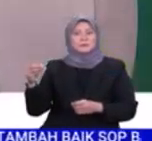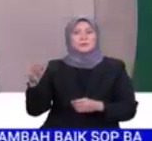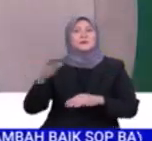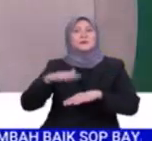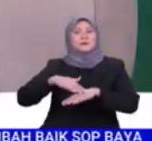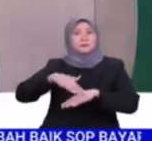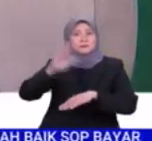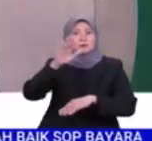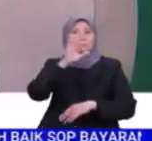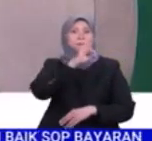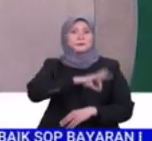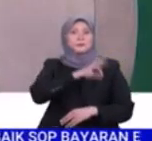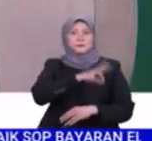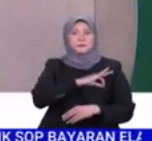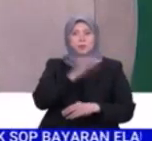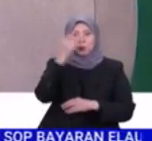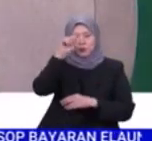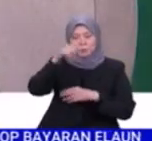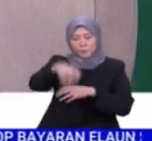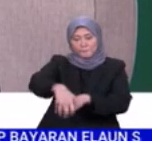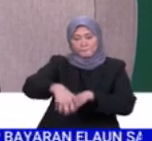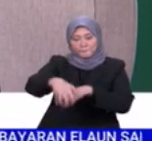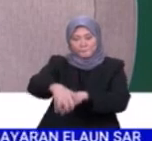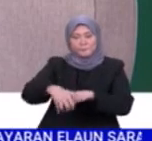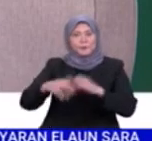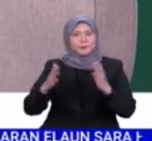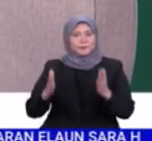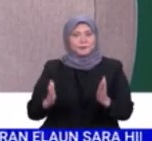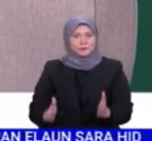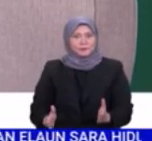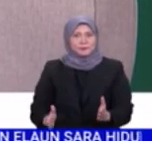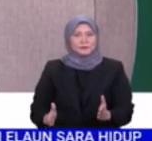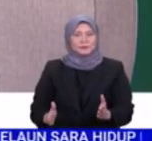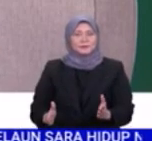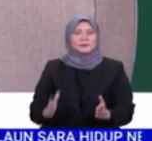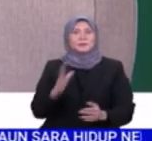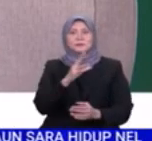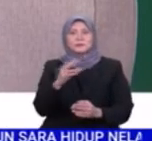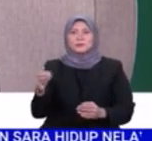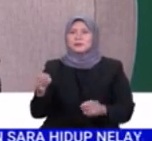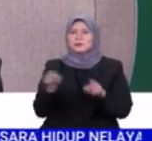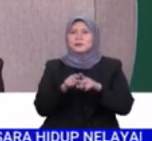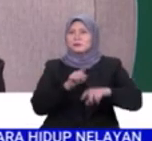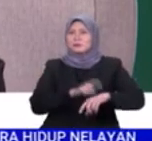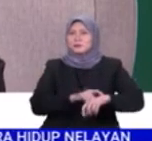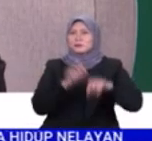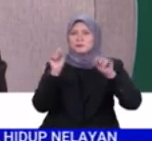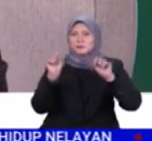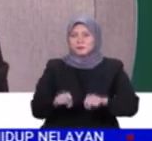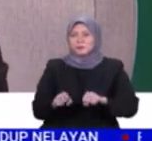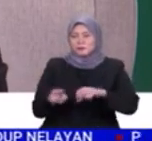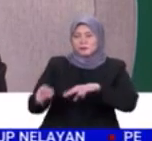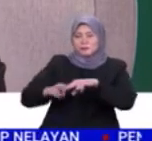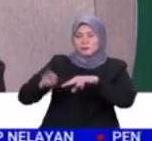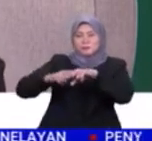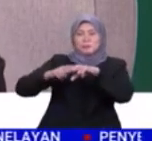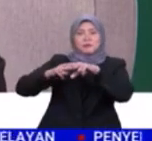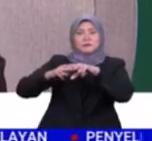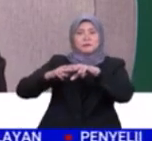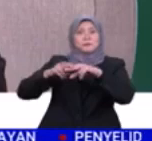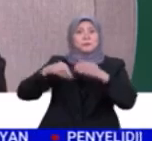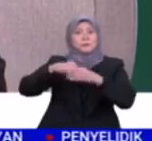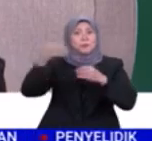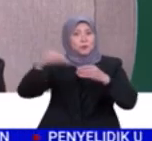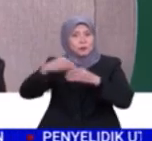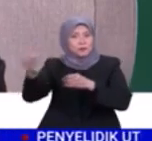lebih manfaat kepada para petani dan kita dapat dan dalam masa yang sama kita dapat meningkatkan pengeluaran